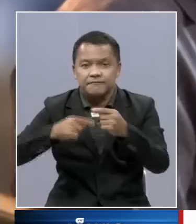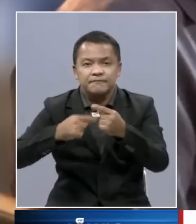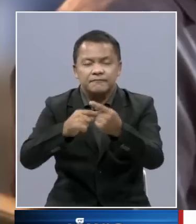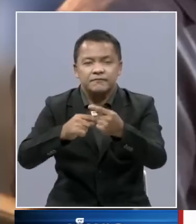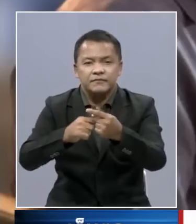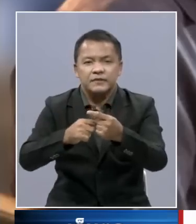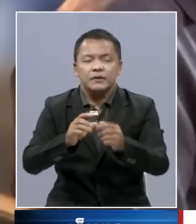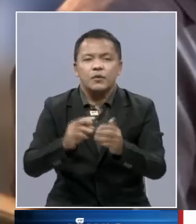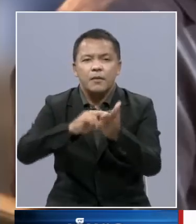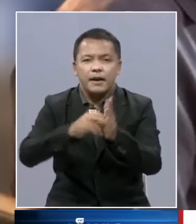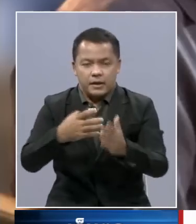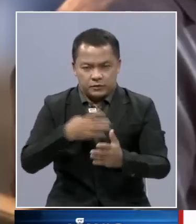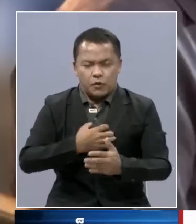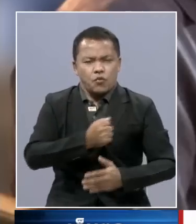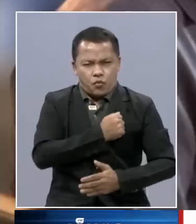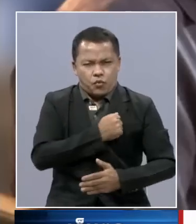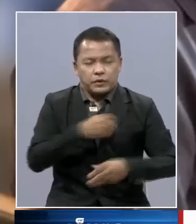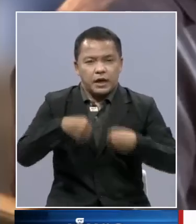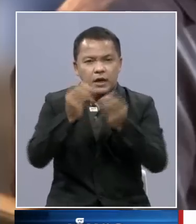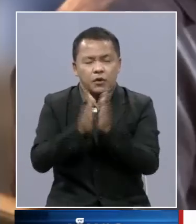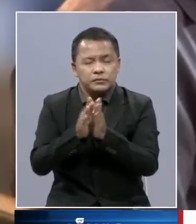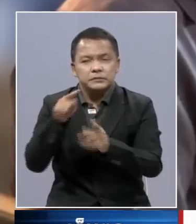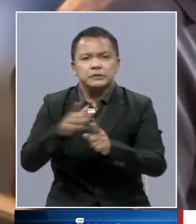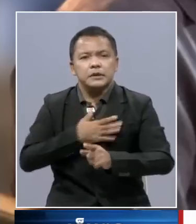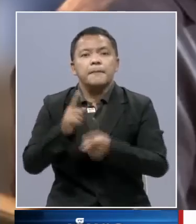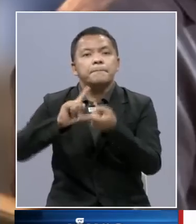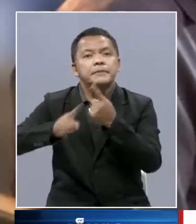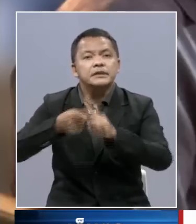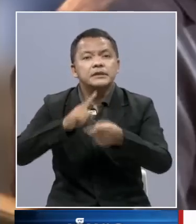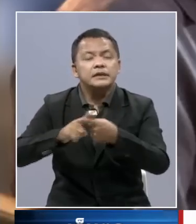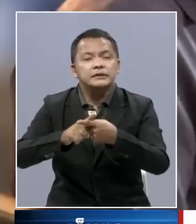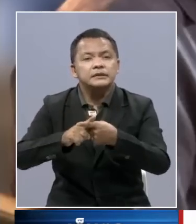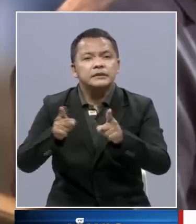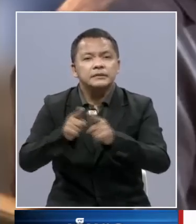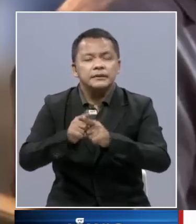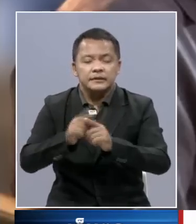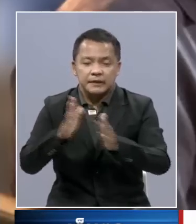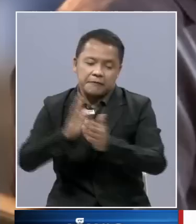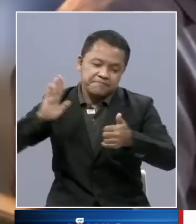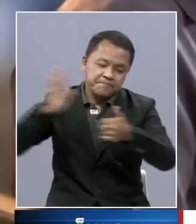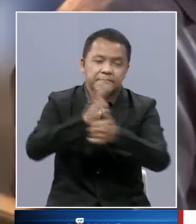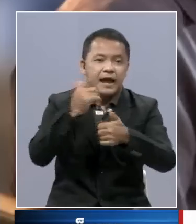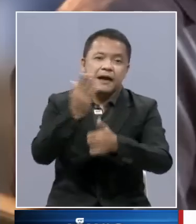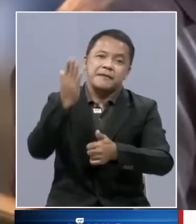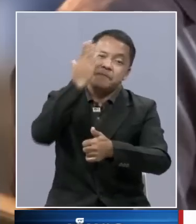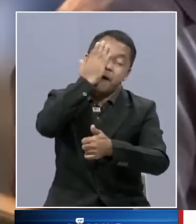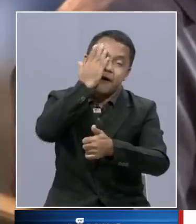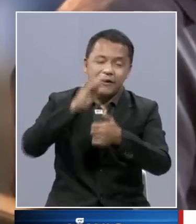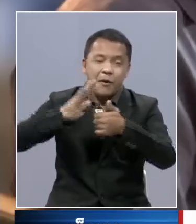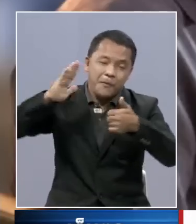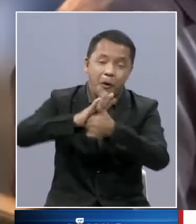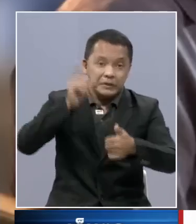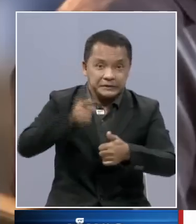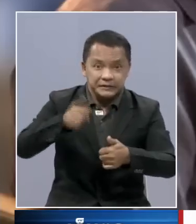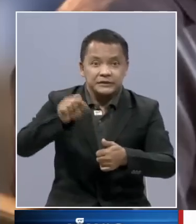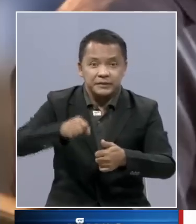เขียนว่าต้องทนให้คนที่เรียกตัวเองว่าเพื่อนเอาเท้าถีบหน้าเขาใช้คำอื่นนะ อยู่ทุกวันจริงห